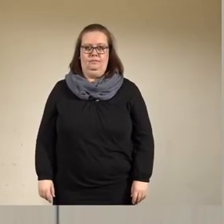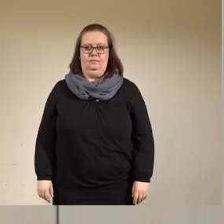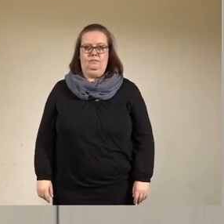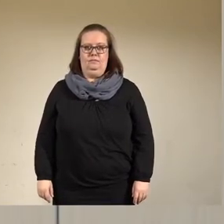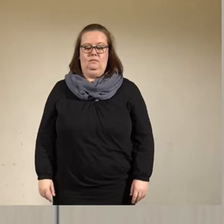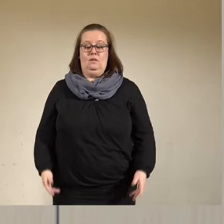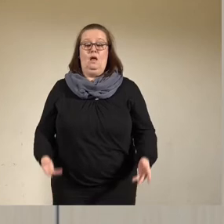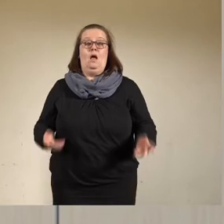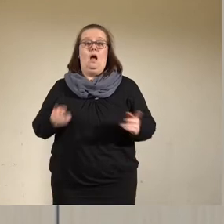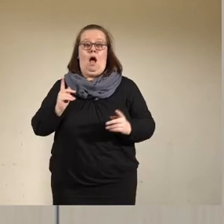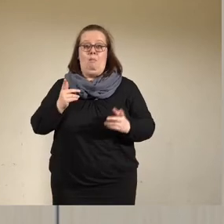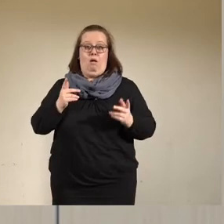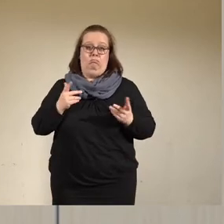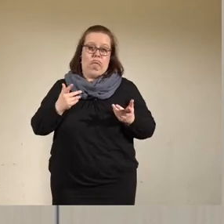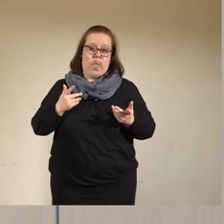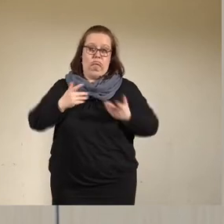Wenn hingegen Dynamo,